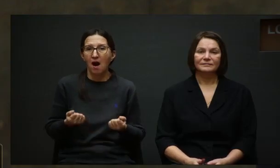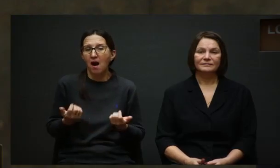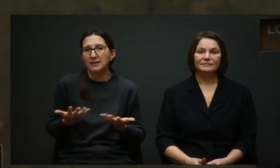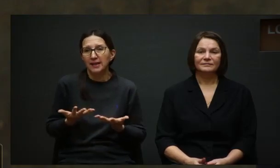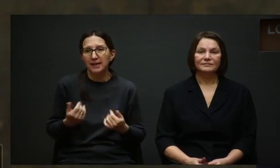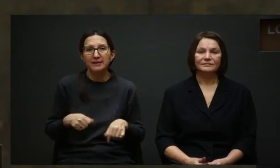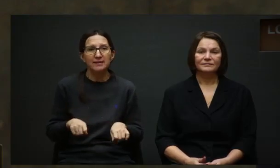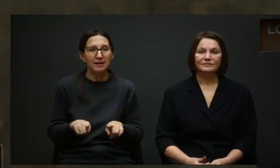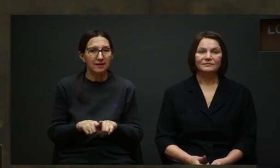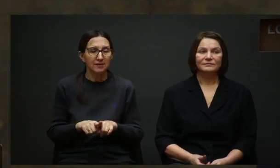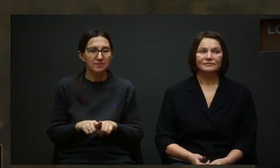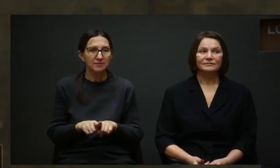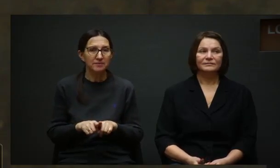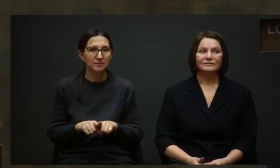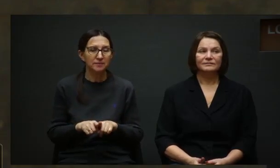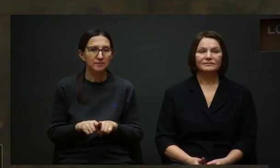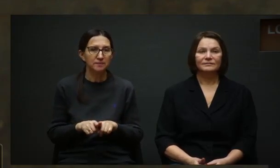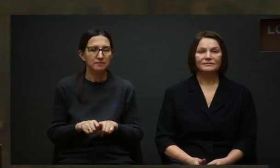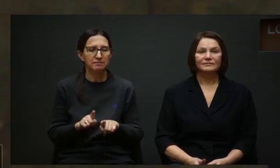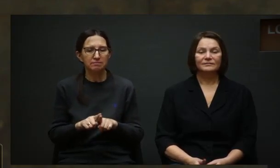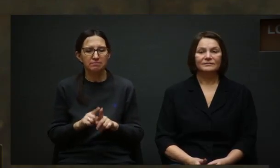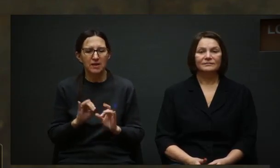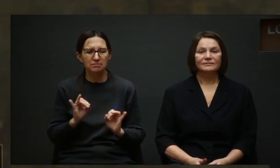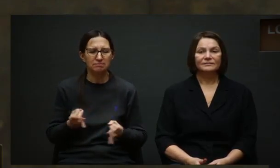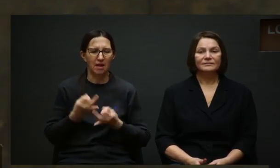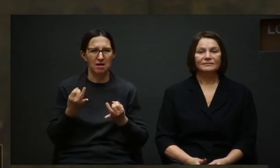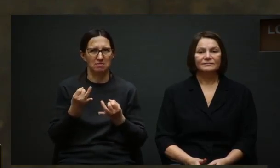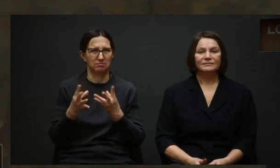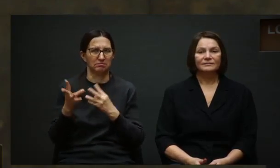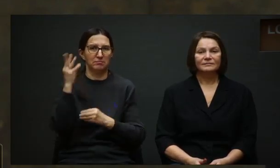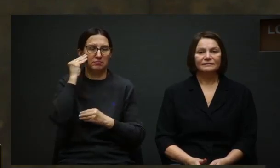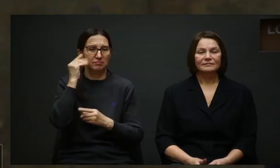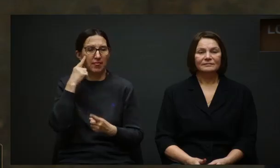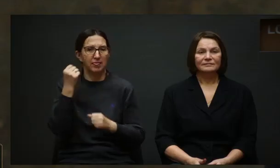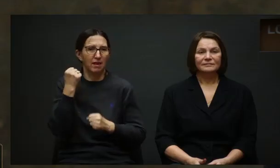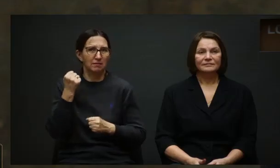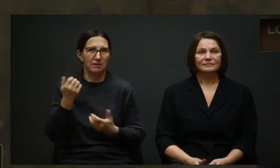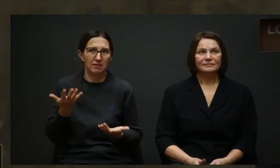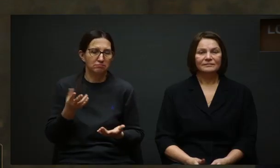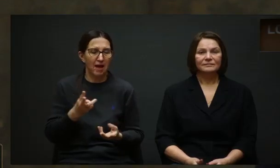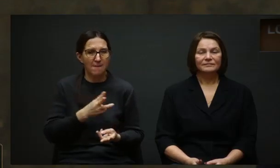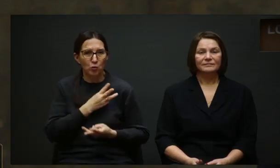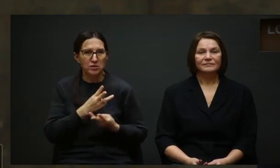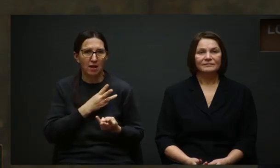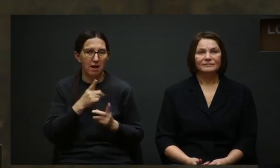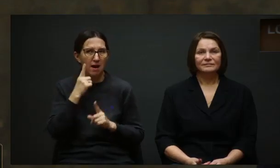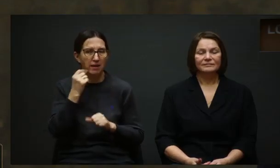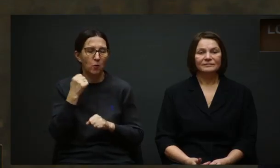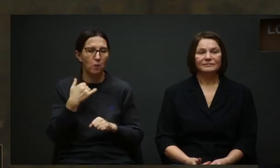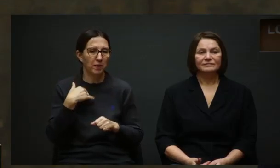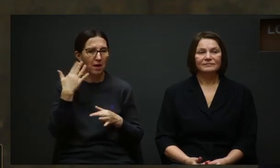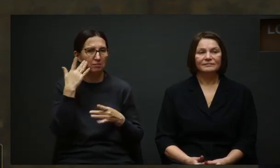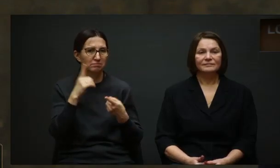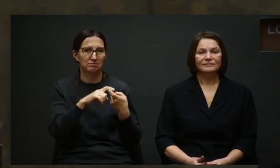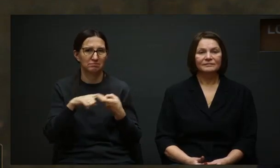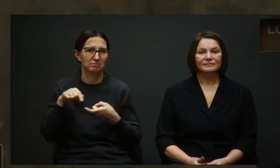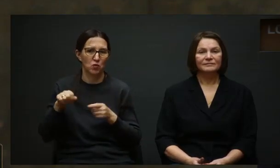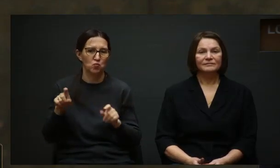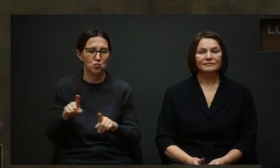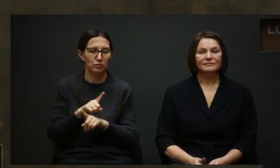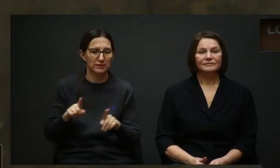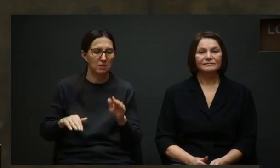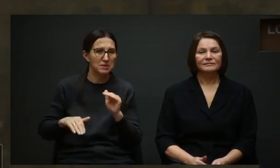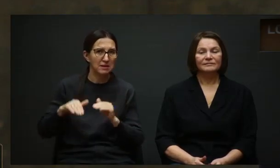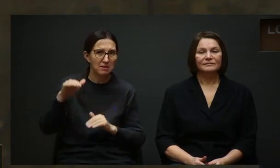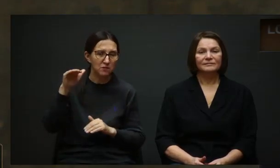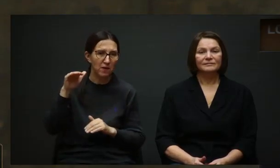таких острых моментов эмоциональных, которые у меня ассоциируются с музеем с